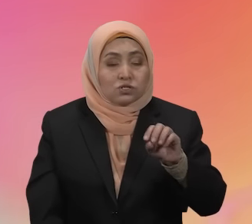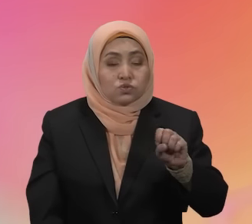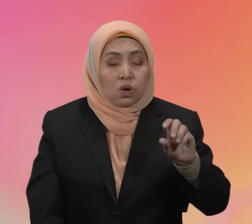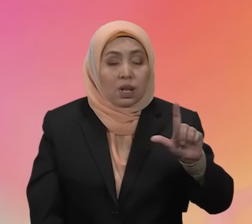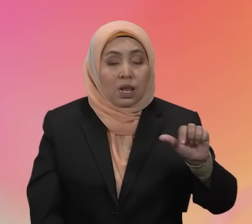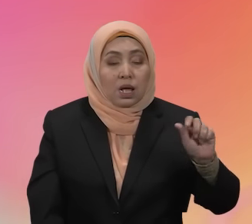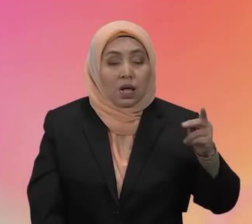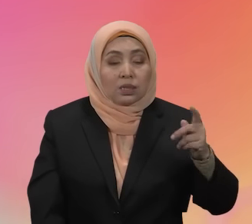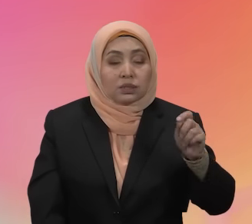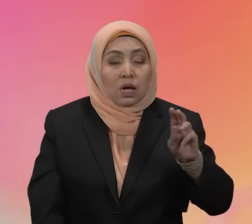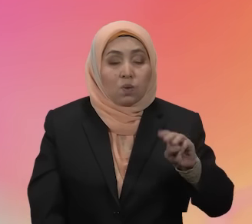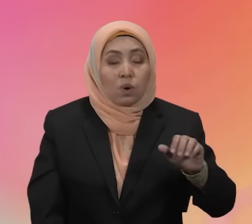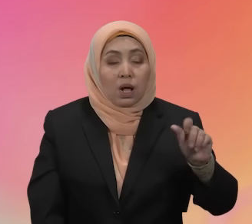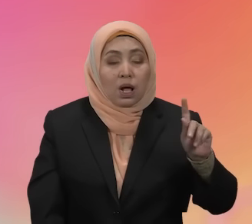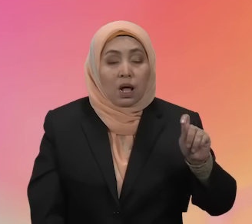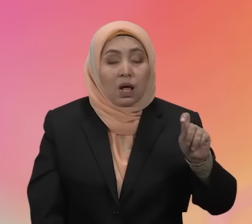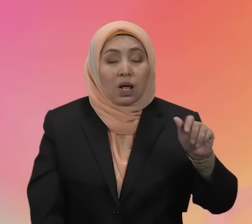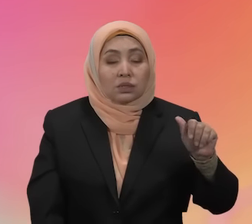وأقام الصلاة